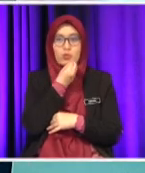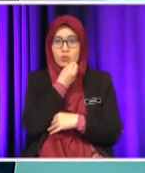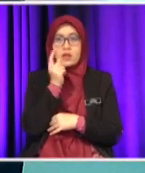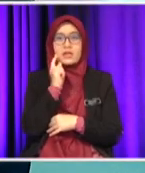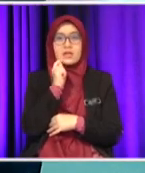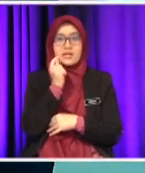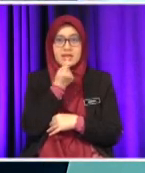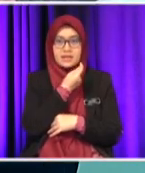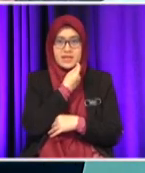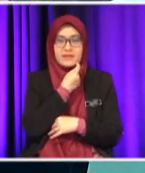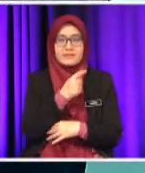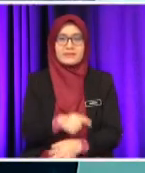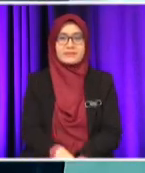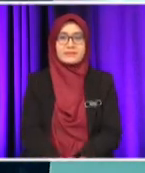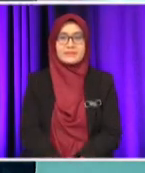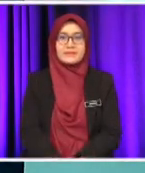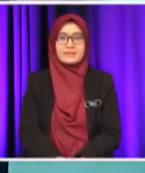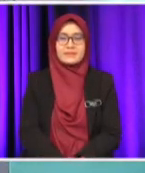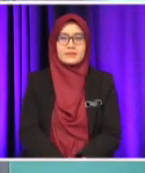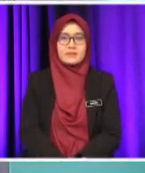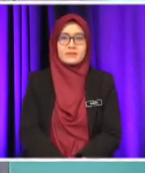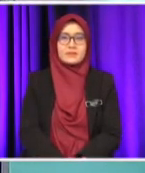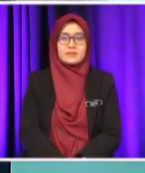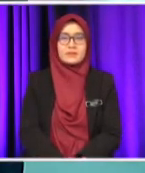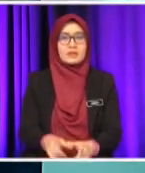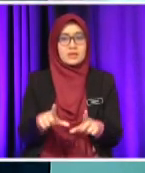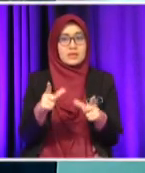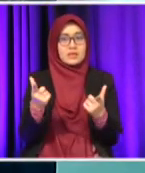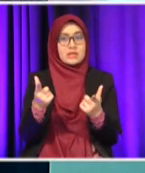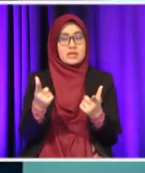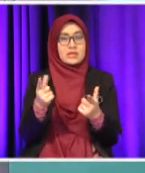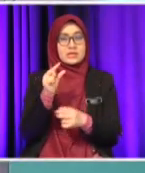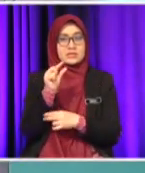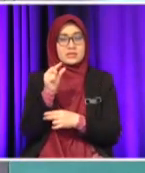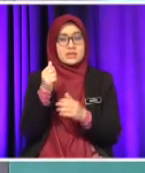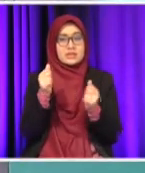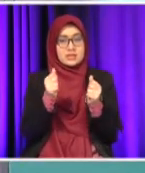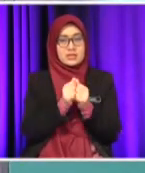sedikit dengan Hotel Lily sebab kalau tengok bagian